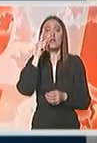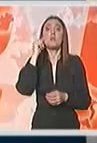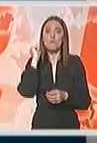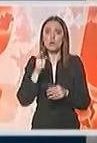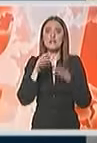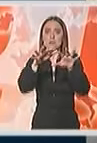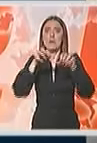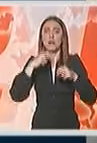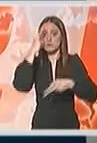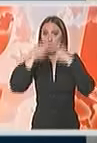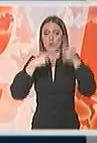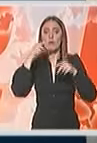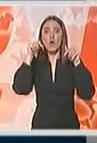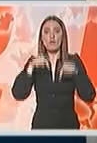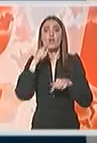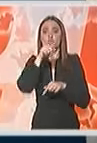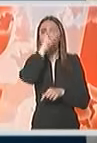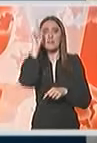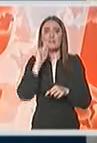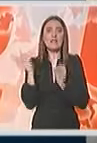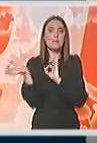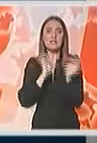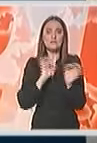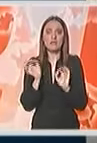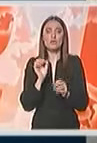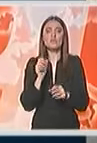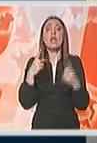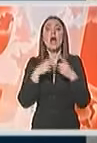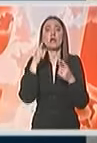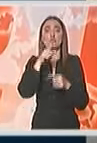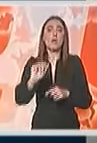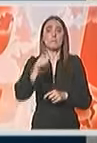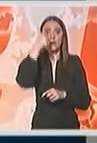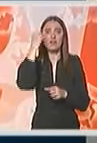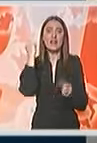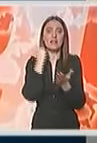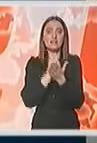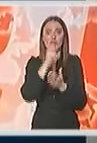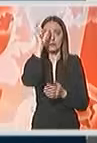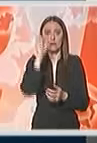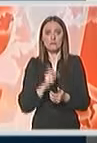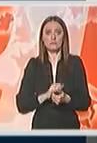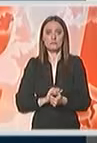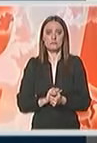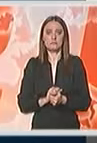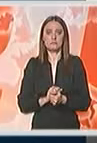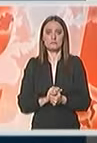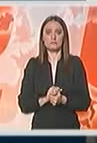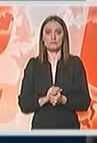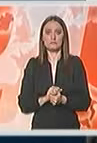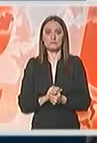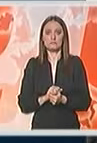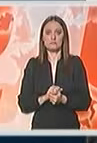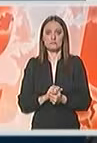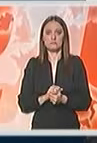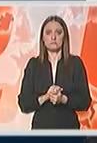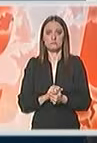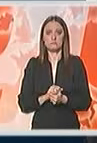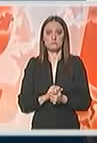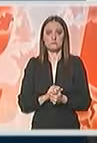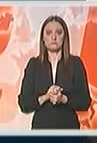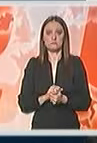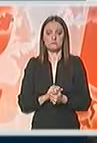da preuzmemo kontrolu ovde jer je to pitanje bezbednosti, a to je prioritet, tvrdi Otunbajeva. Predsjedateljem